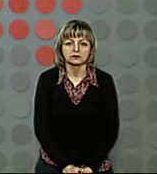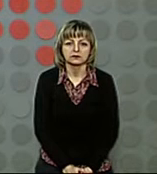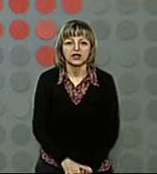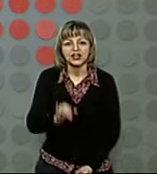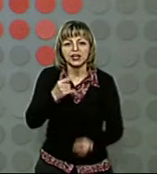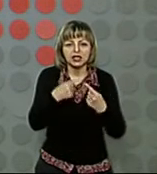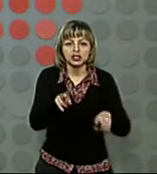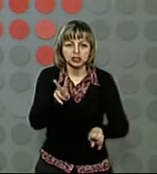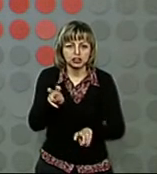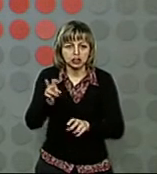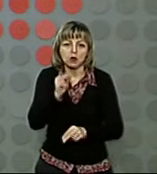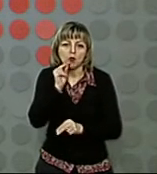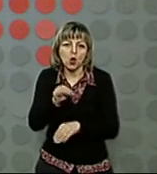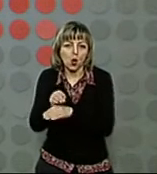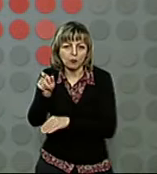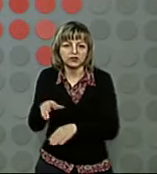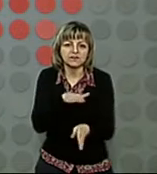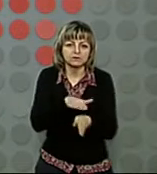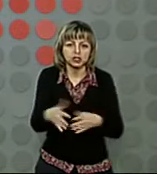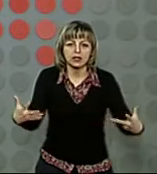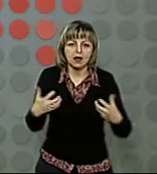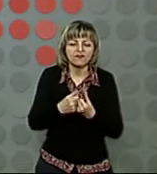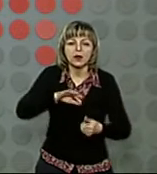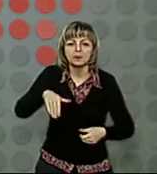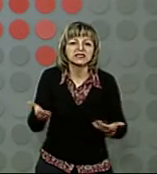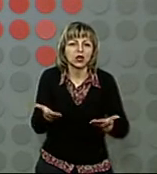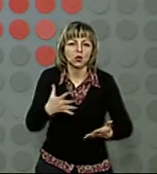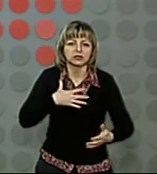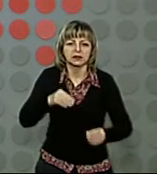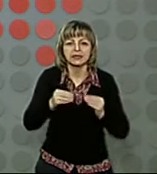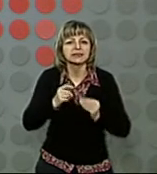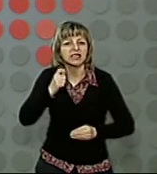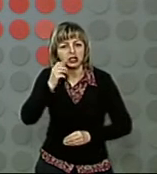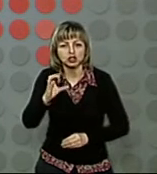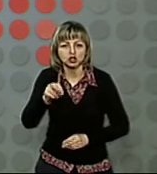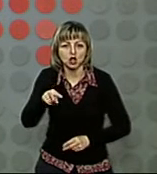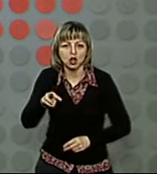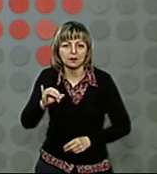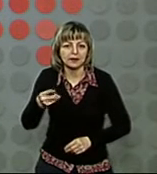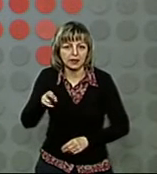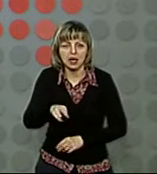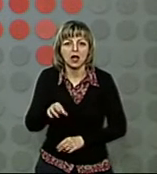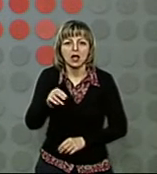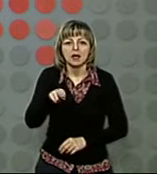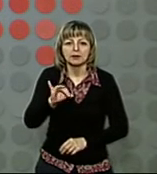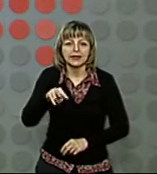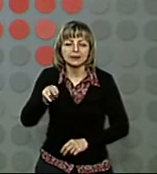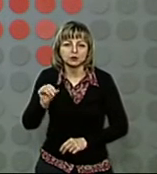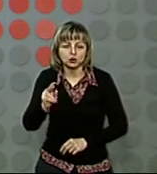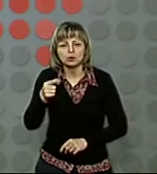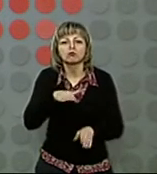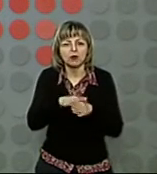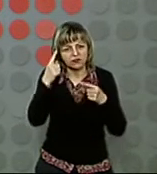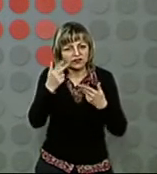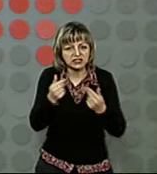І до інших тем. Обвинувачений у вчиненні аварії, після якої загинула 10-річна Соломія Бенедик, Олександр Пилипчук повністю